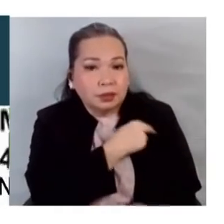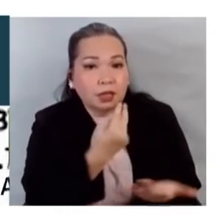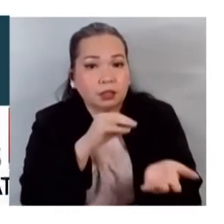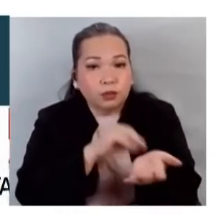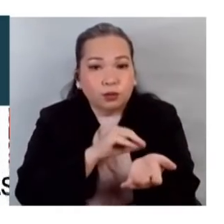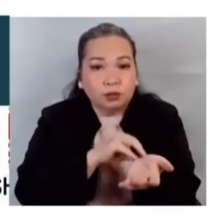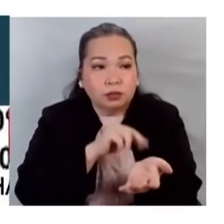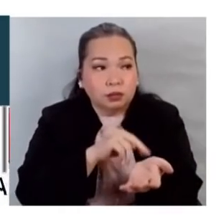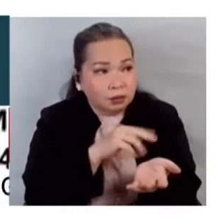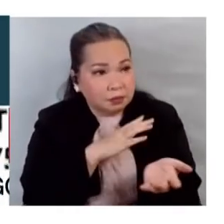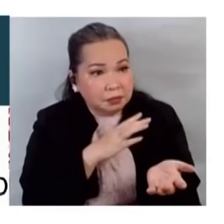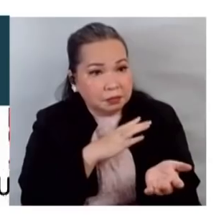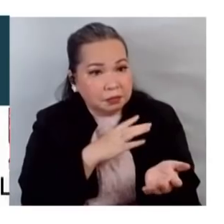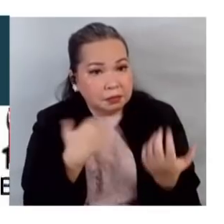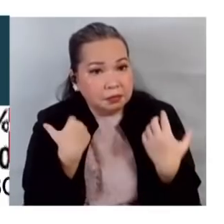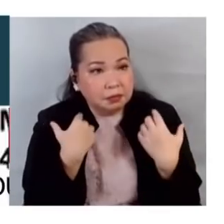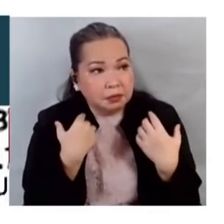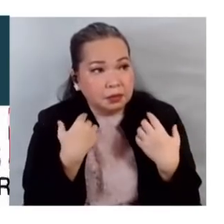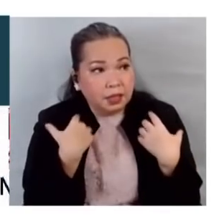Boracay?